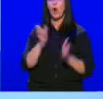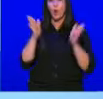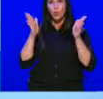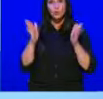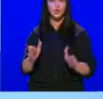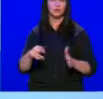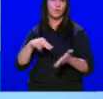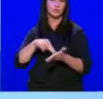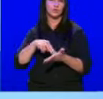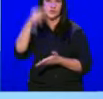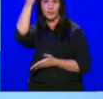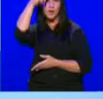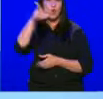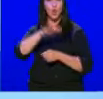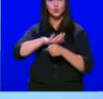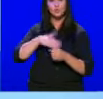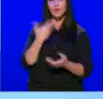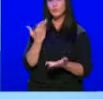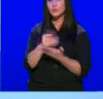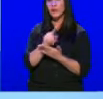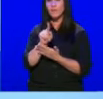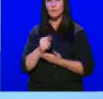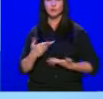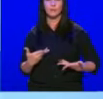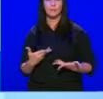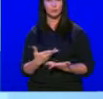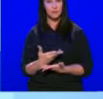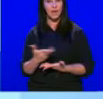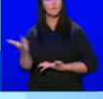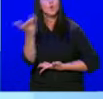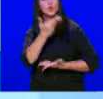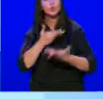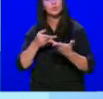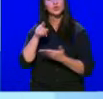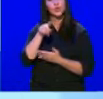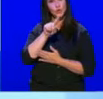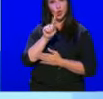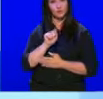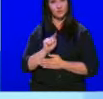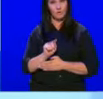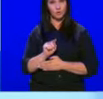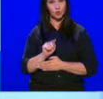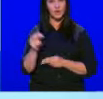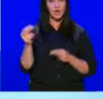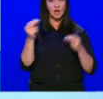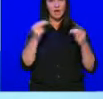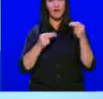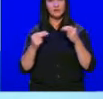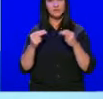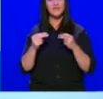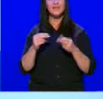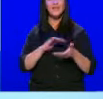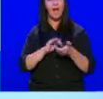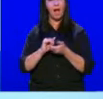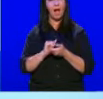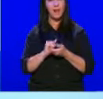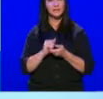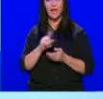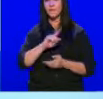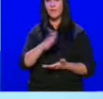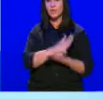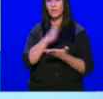България. Той с основание поставя въпроса за необходимостта от обсъждане на този въпрос в съвета на Алианса. И